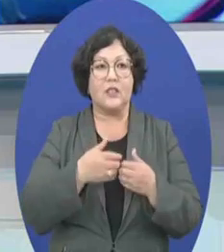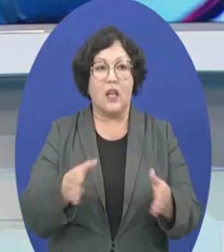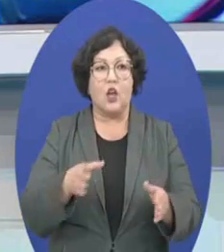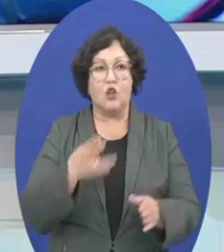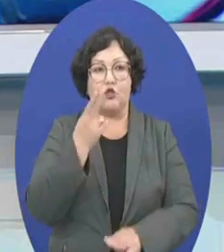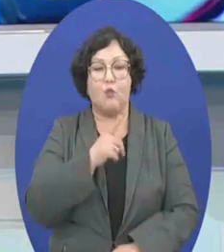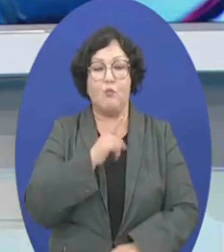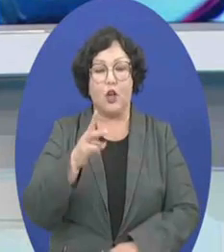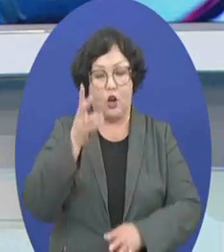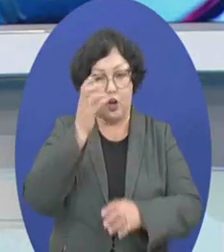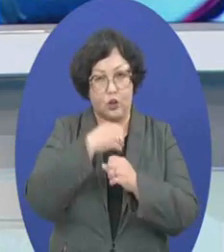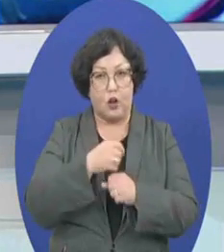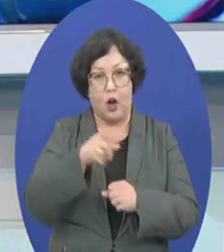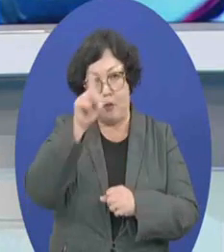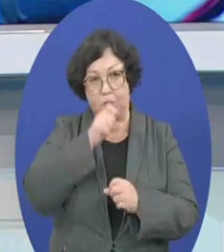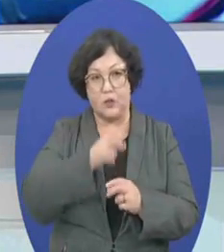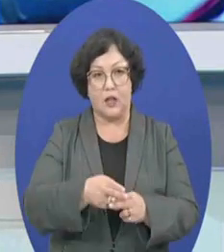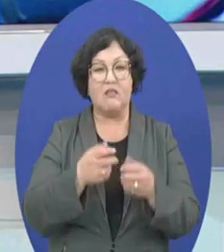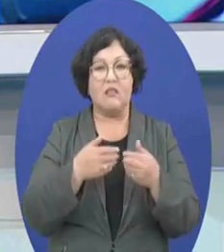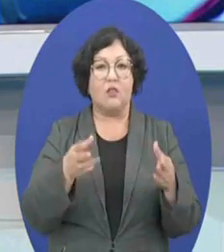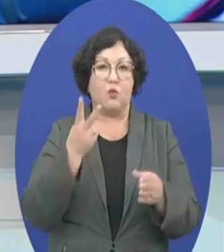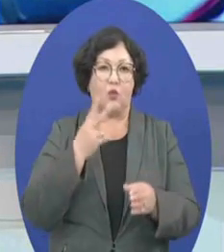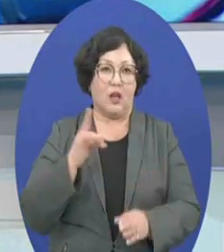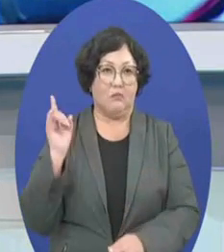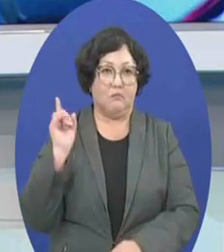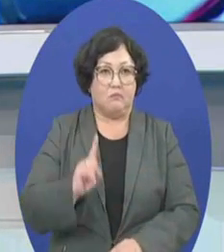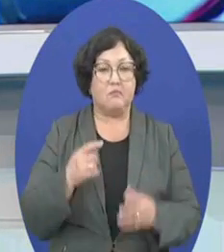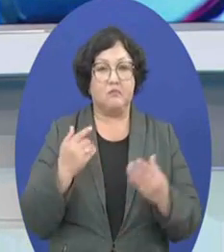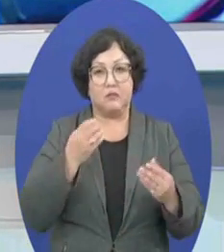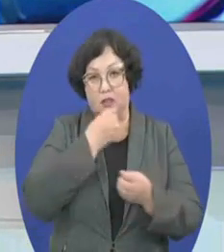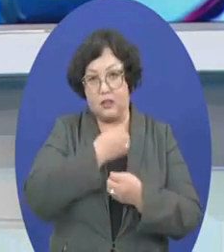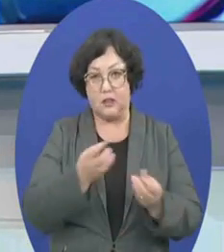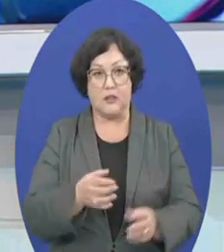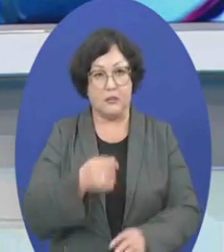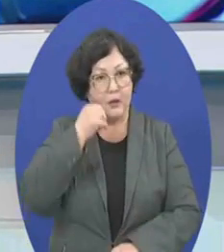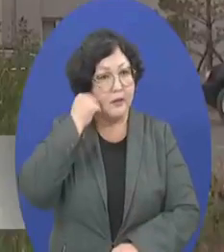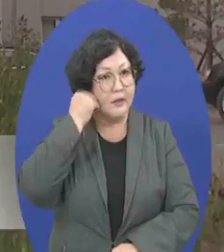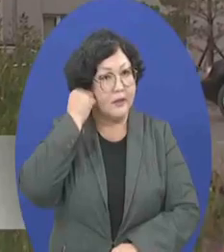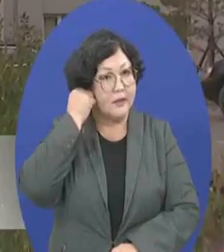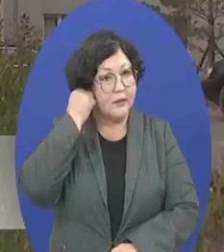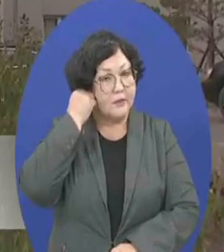хийсэн цөмийн оншилгоо эмчилгээний төвийн нээлтэнд оролцохгүй яриан хэллээ.